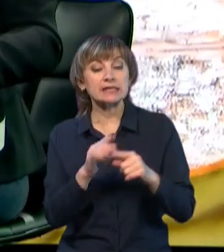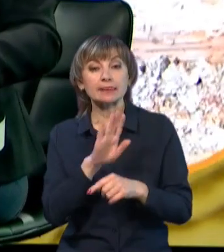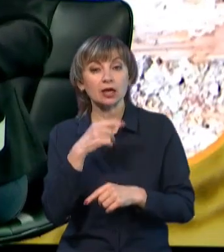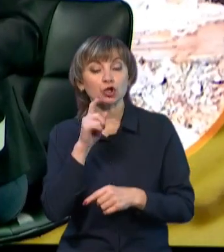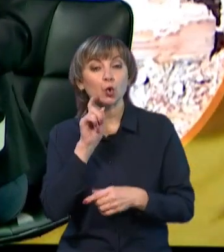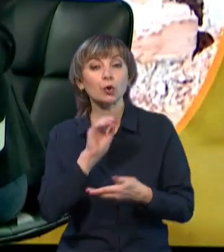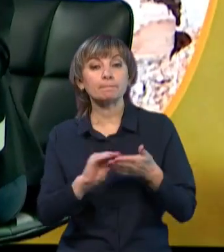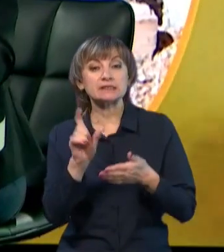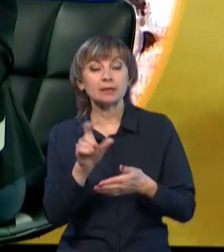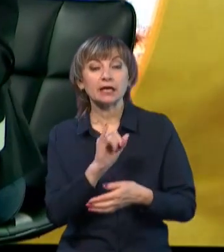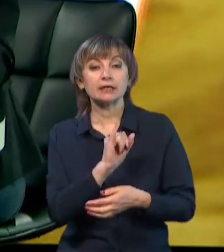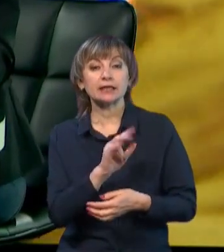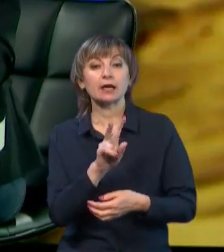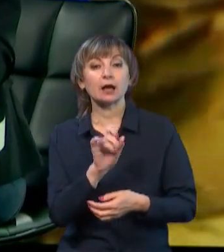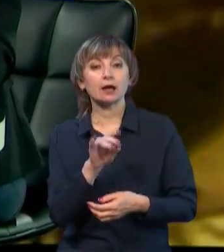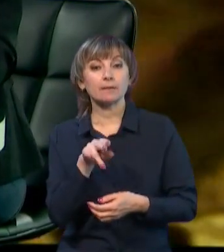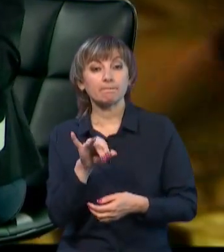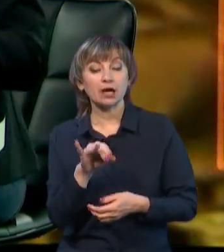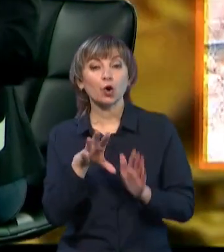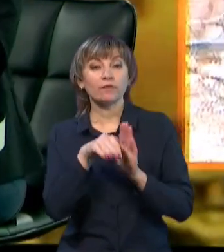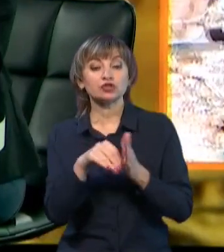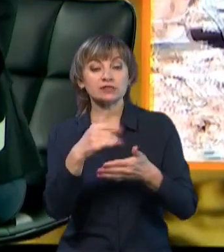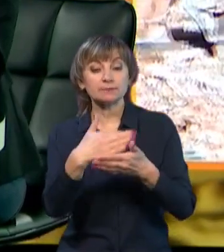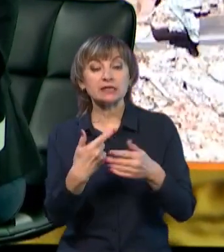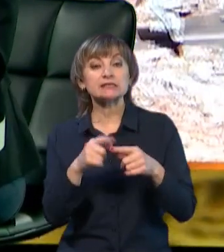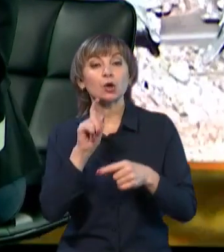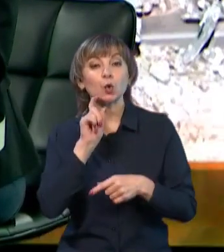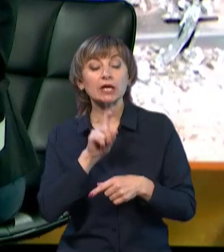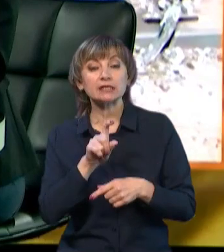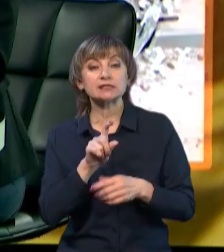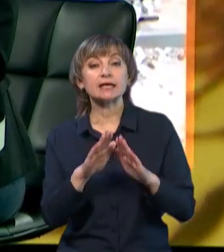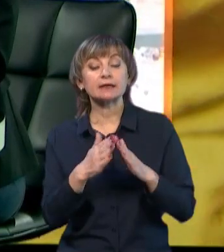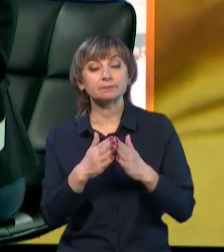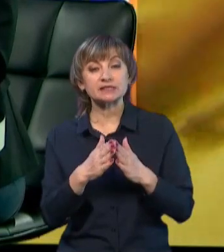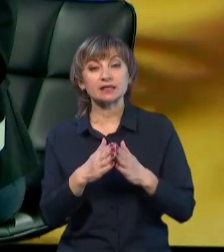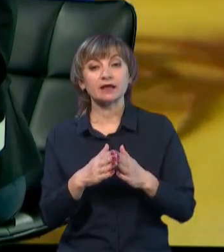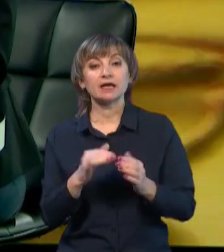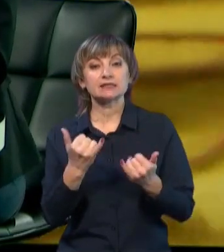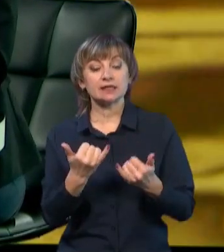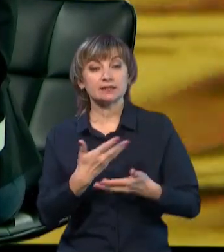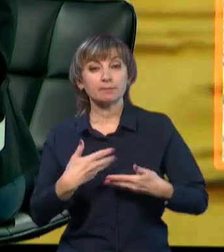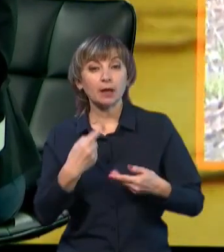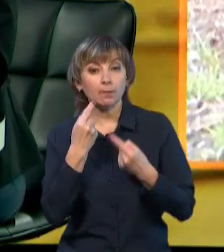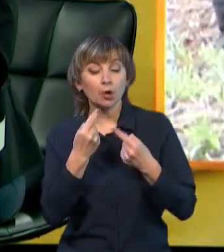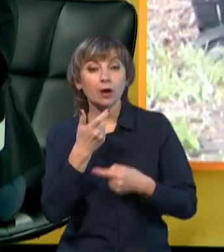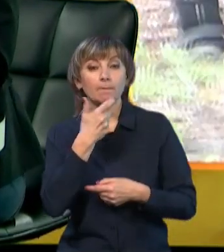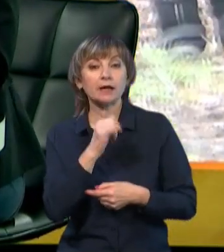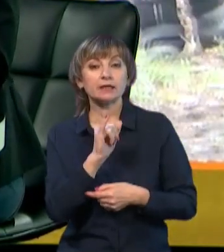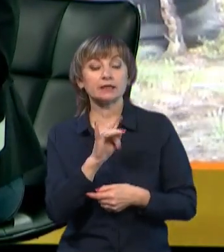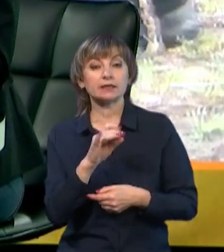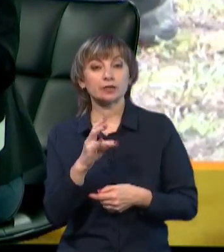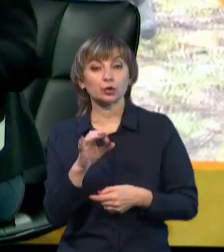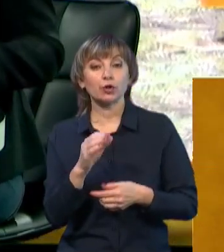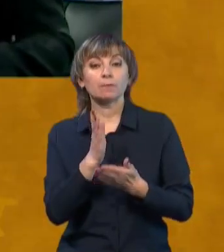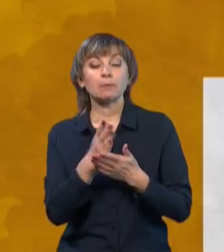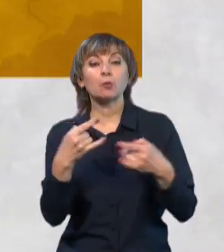української письменниці Ірени Карпи увійшла у список цих українських бестселерів. І зараз ми поговоримо з пані Іреною в прямому